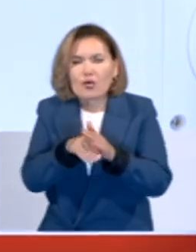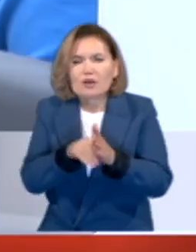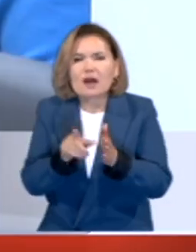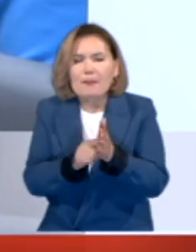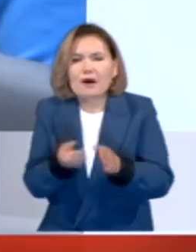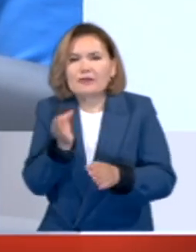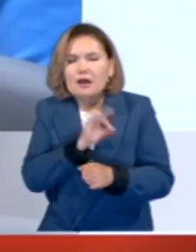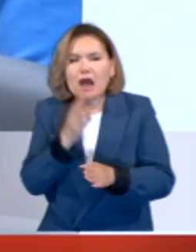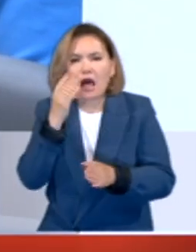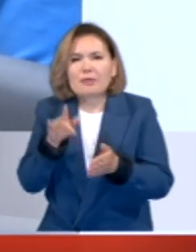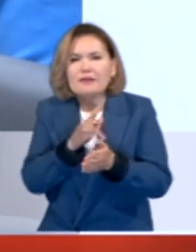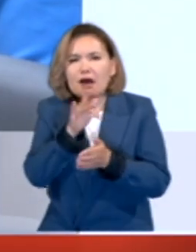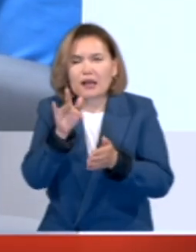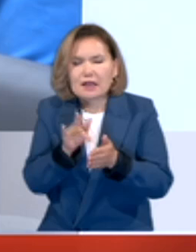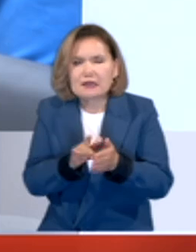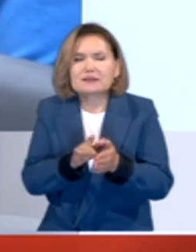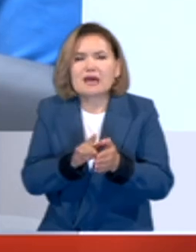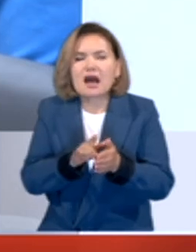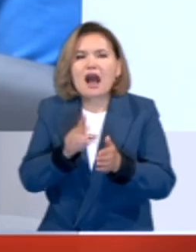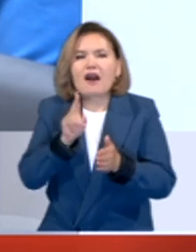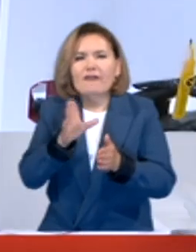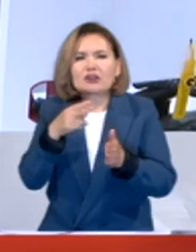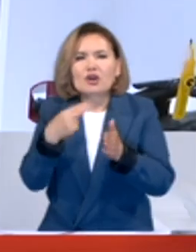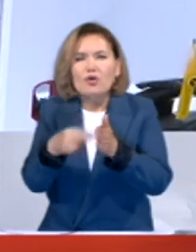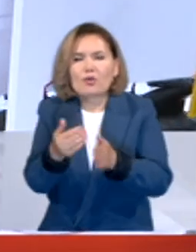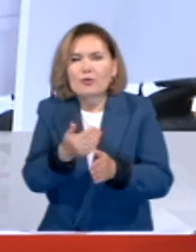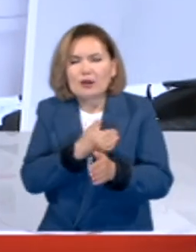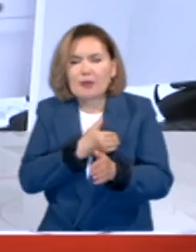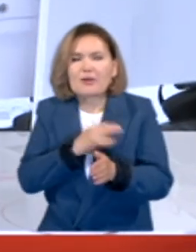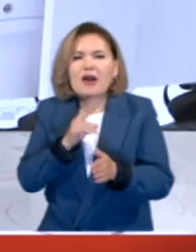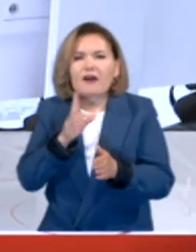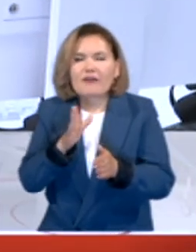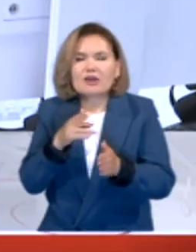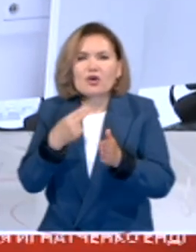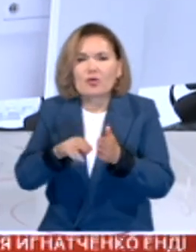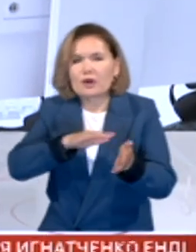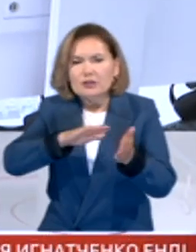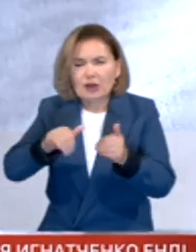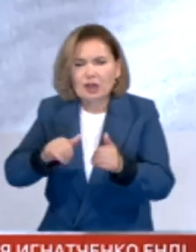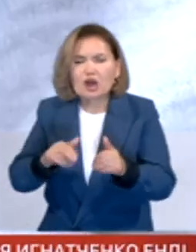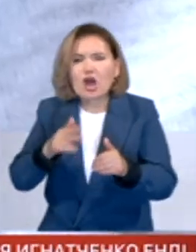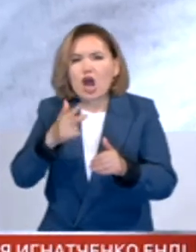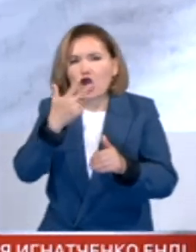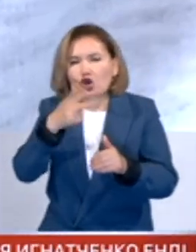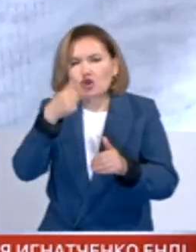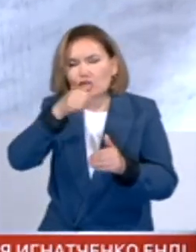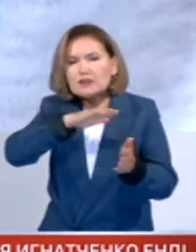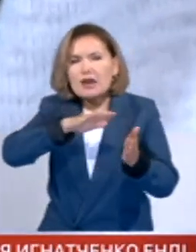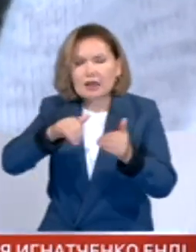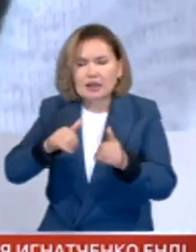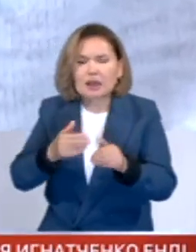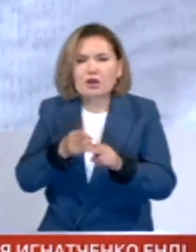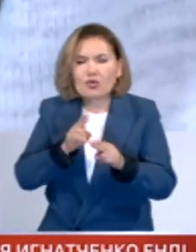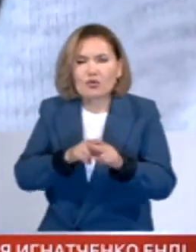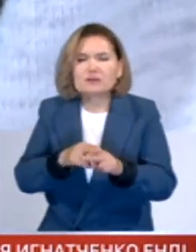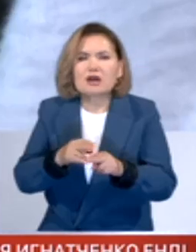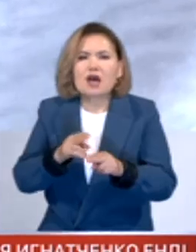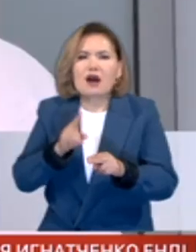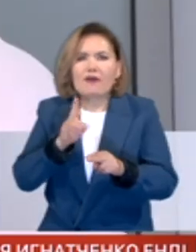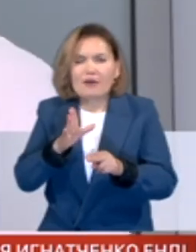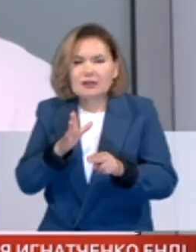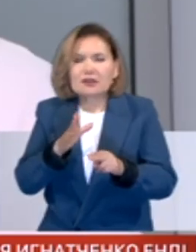Алматыдан пәтер таңдауға келіпті. Ол бұл баспананы алғаннан кейін де алдағы 3 жылда тағы да үй алуға мүмкіндігі барына